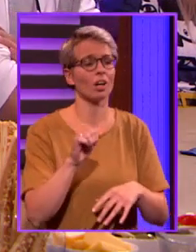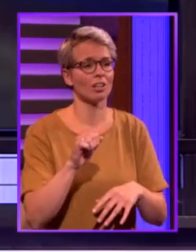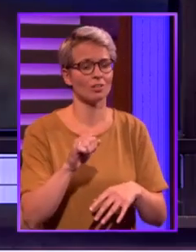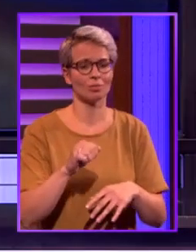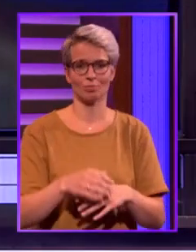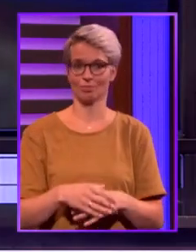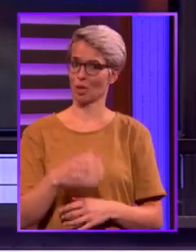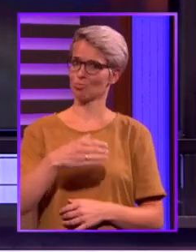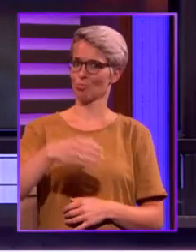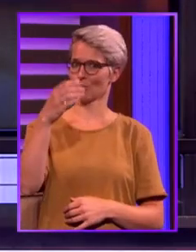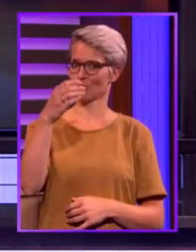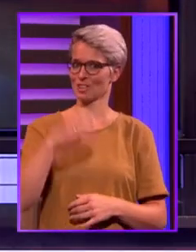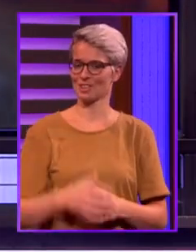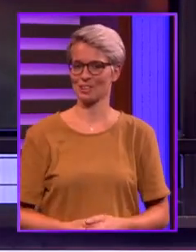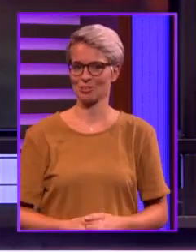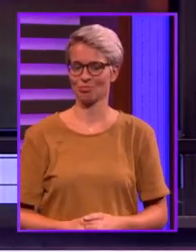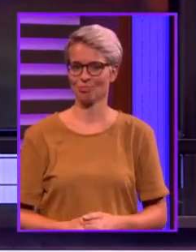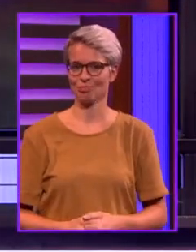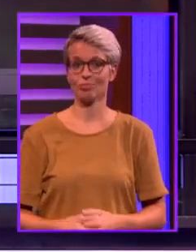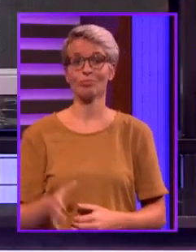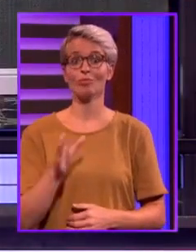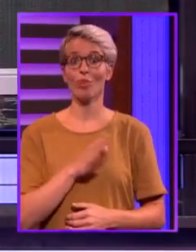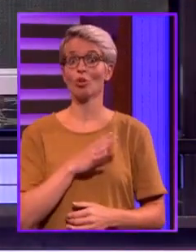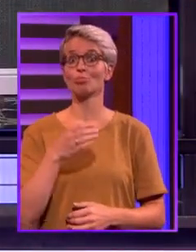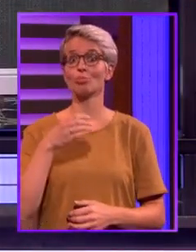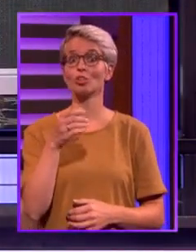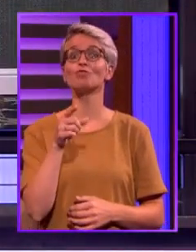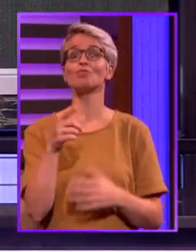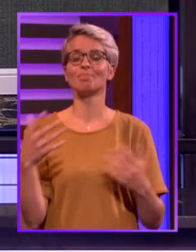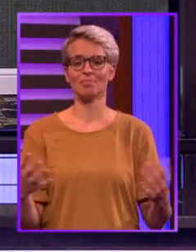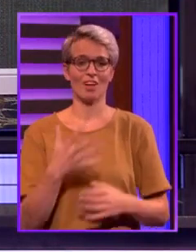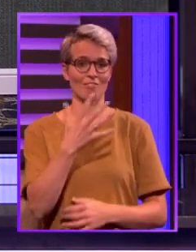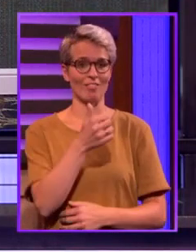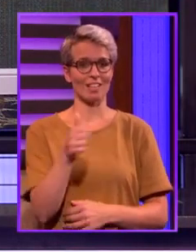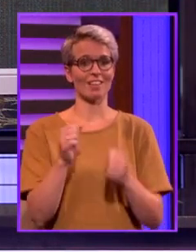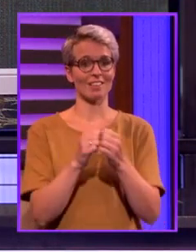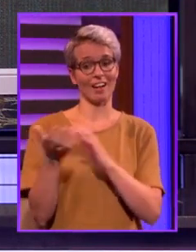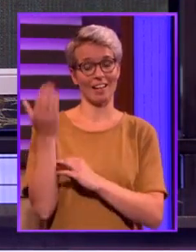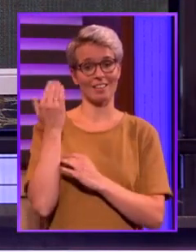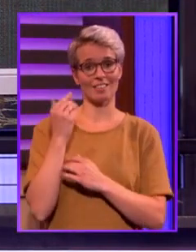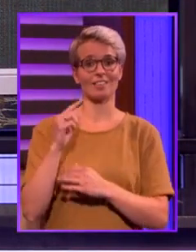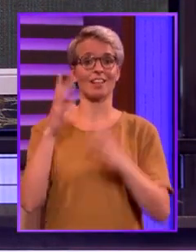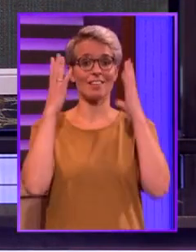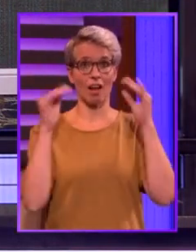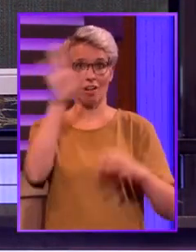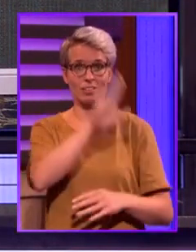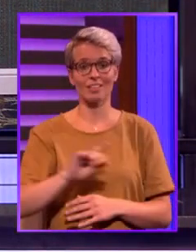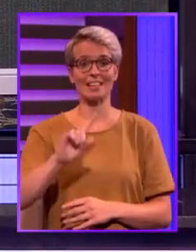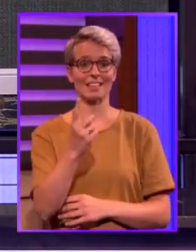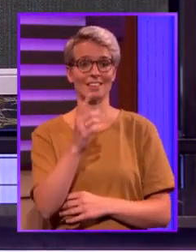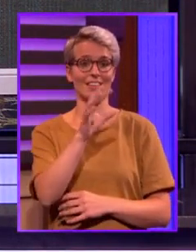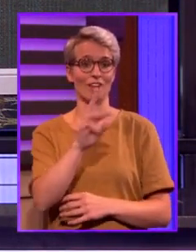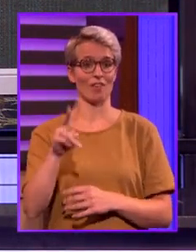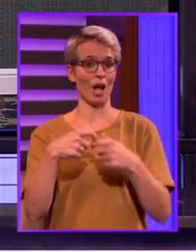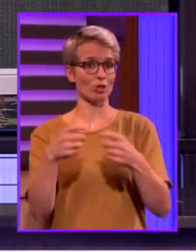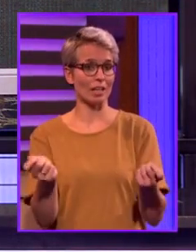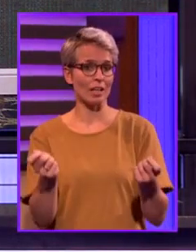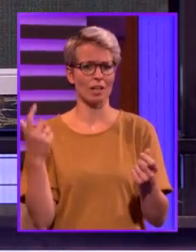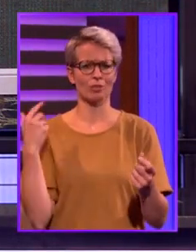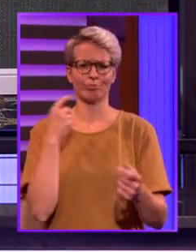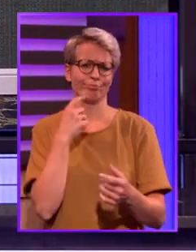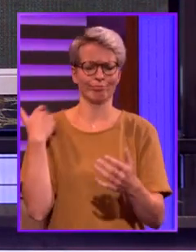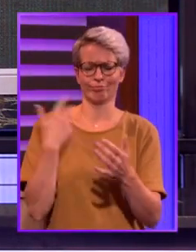Proost natuurlijk. Ja, nog iets om op te proosten. 65 jaar geleden was de allereerste televisieuitzending in Nederland. En ja, ondertussen is er heel veel veranderd. Hè. Dus we